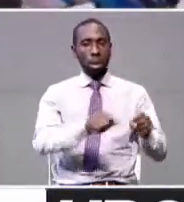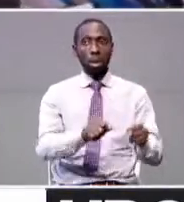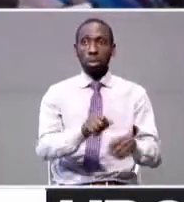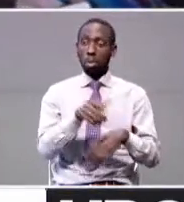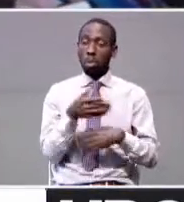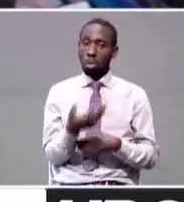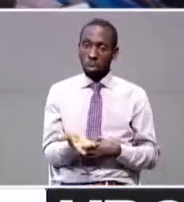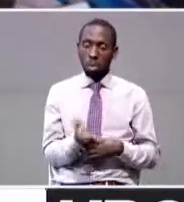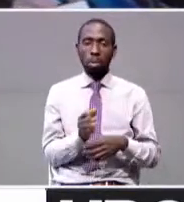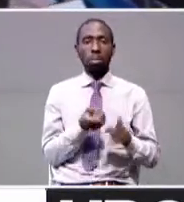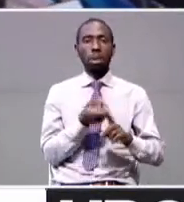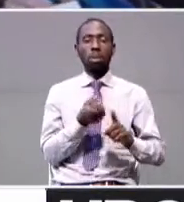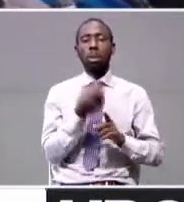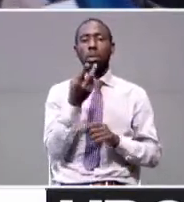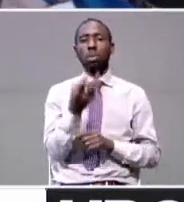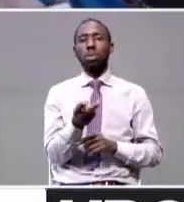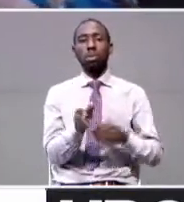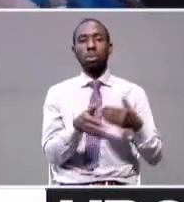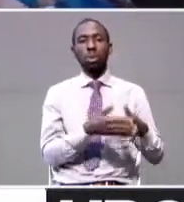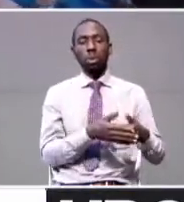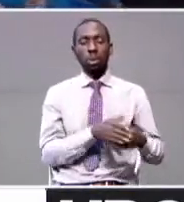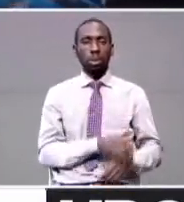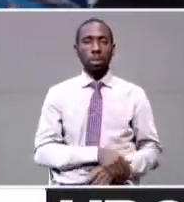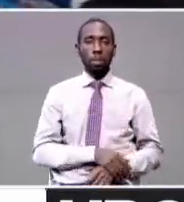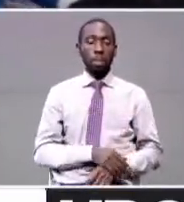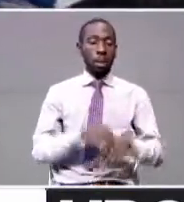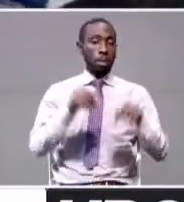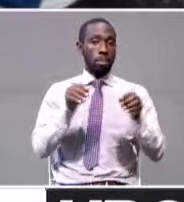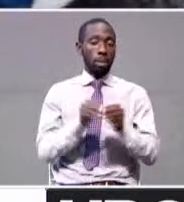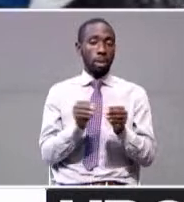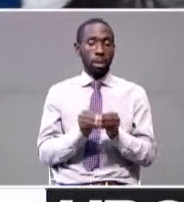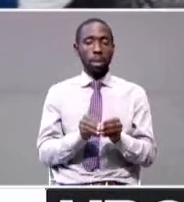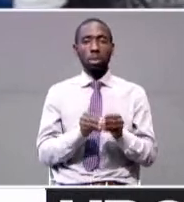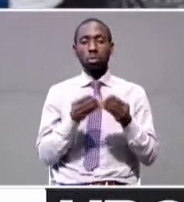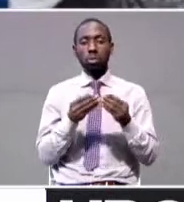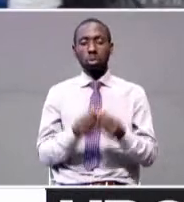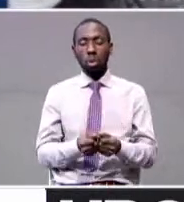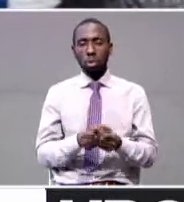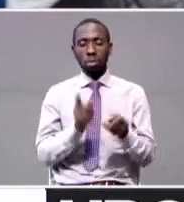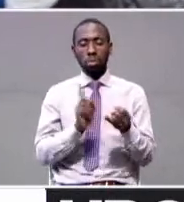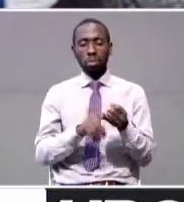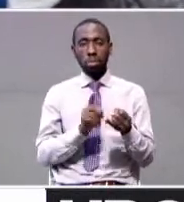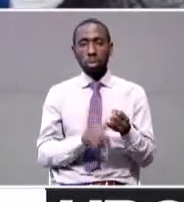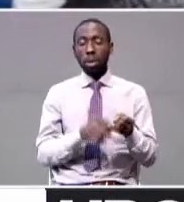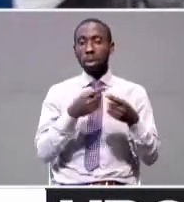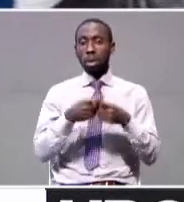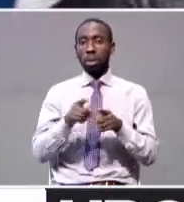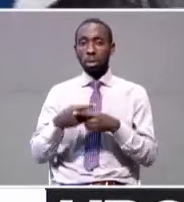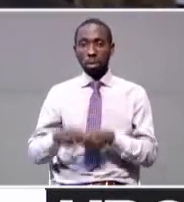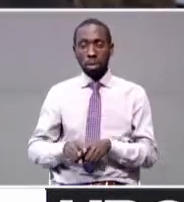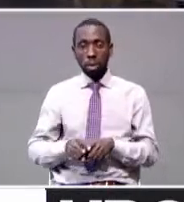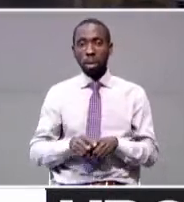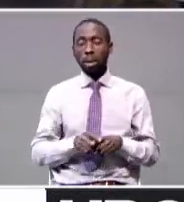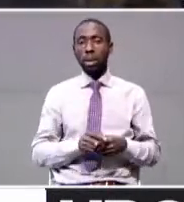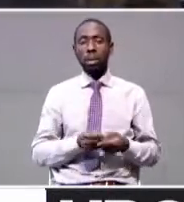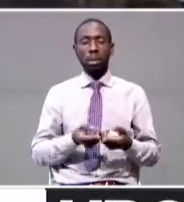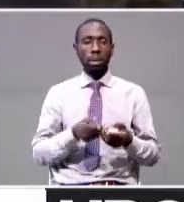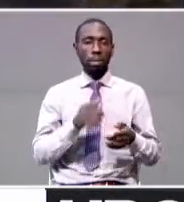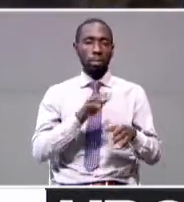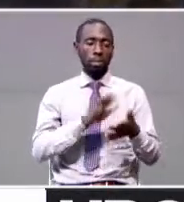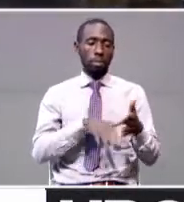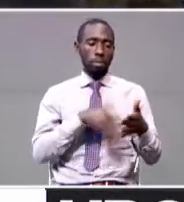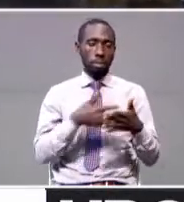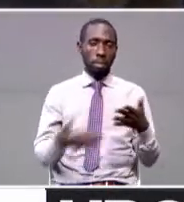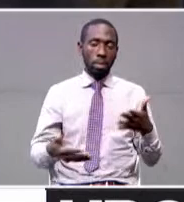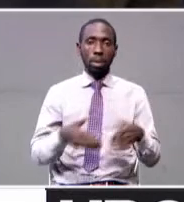mu myezi ebiri ya kugalibwa. Mu bisaliddwawo mu lukiiko, emyalo gitamanyiddwa gigenda kuwerebwa, obutimba